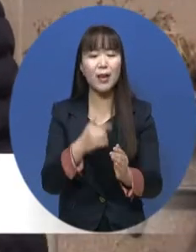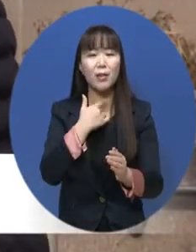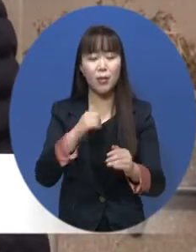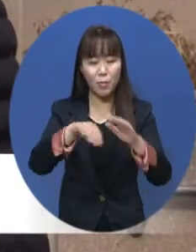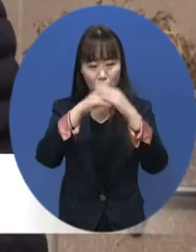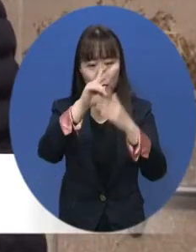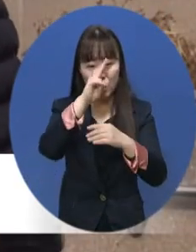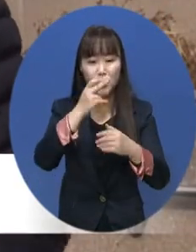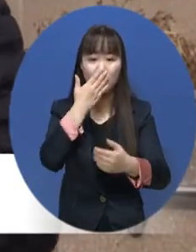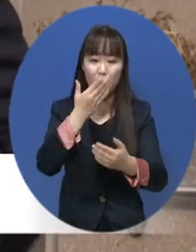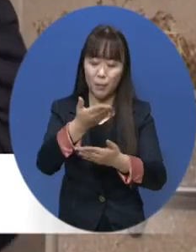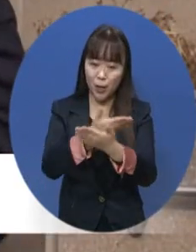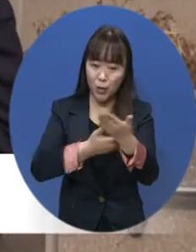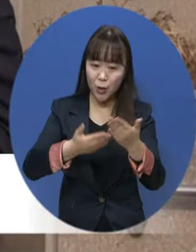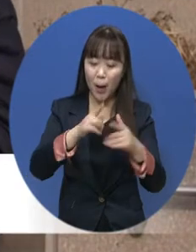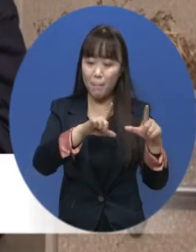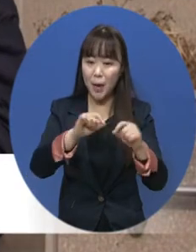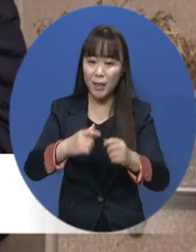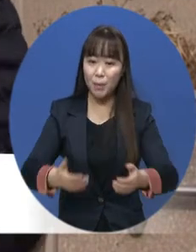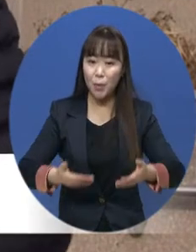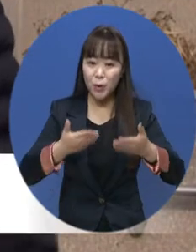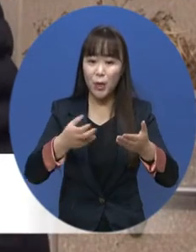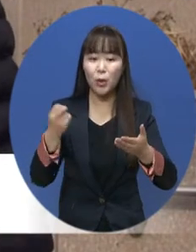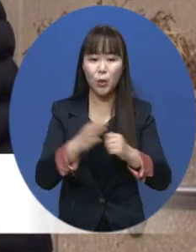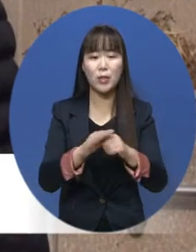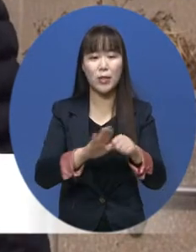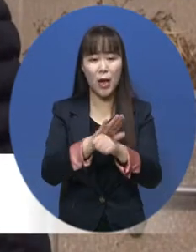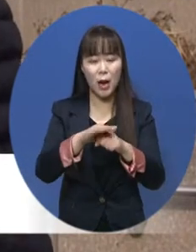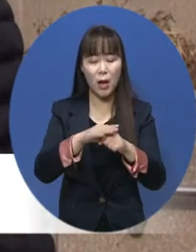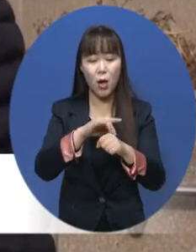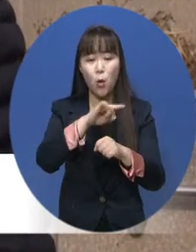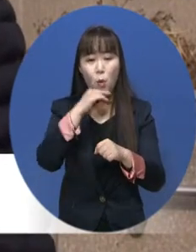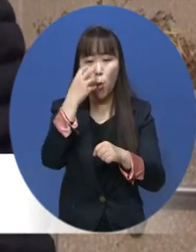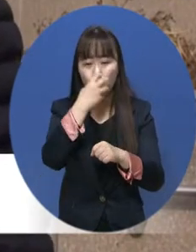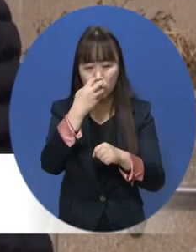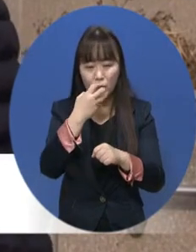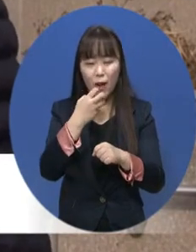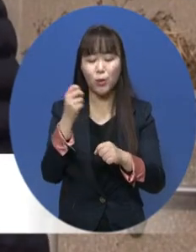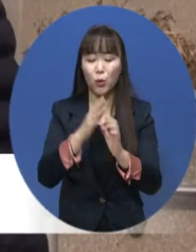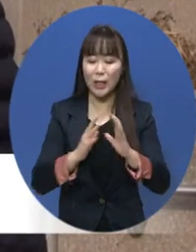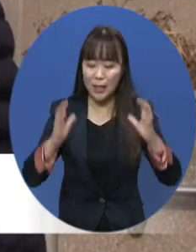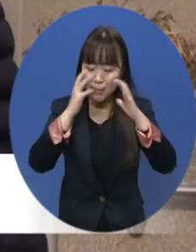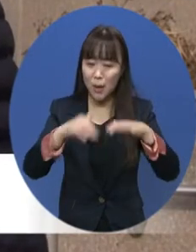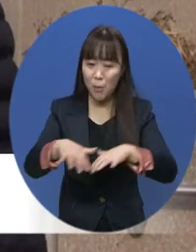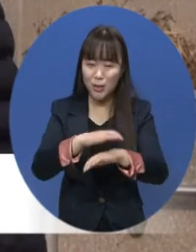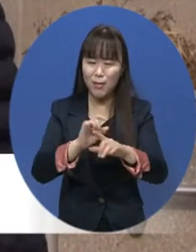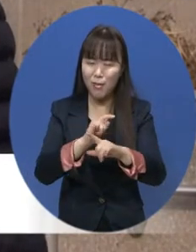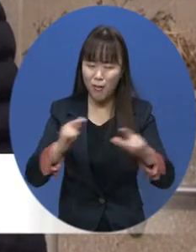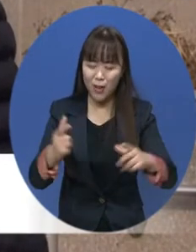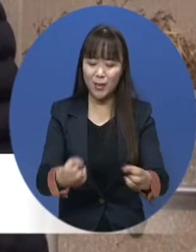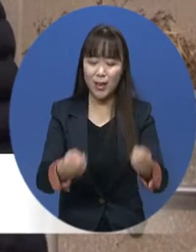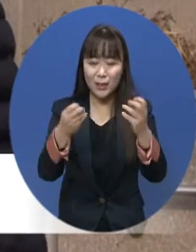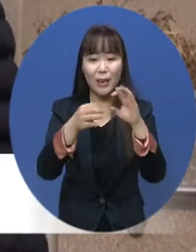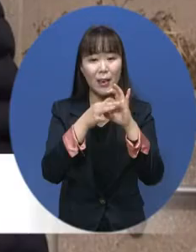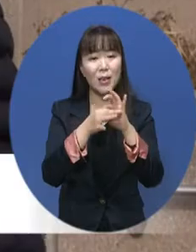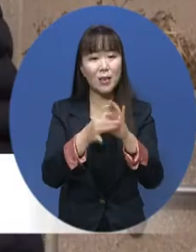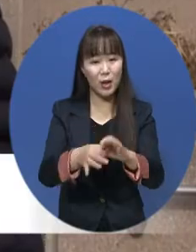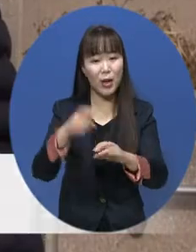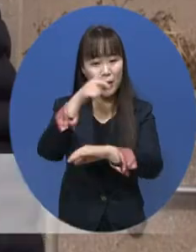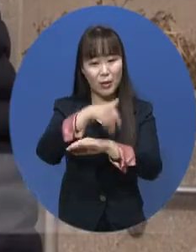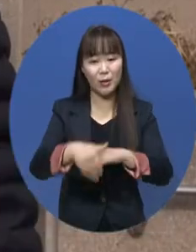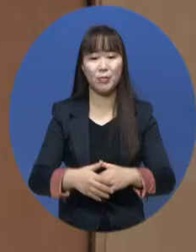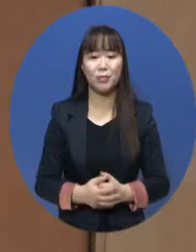점심 나누기나 또 반찬 봉사, 또 사랑의 고추장 나누기, 김장 봉사, 다양한 행사를 계속 이어서 나갈